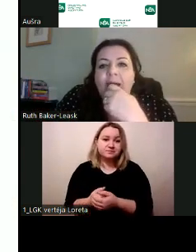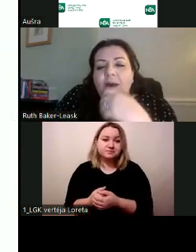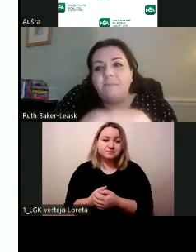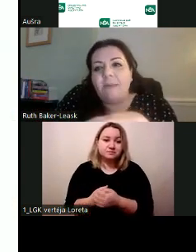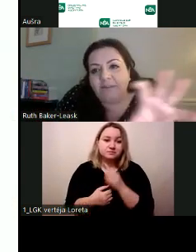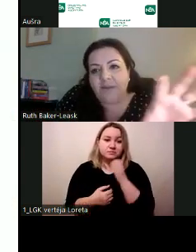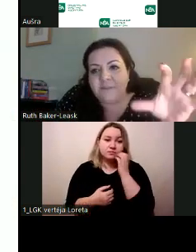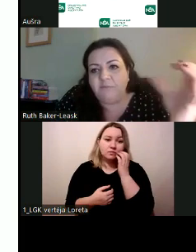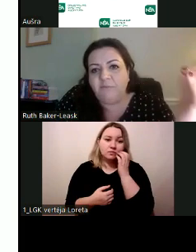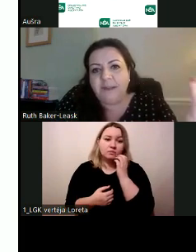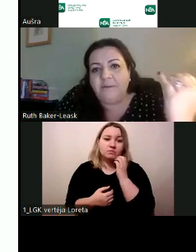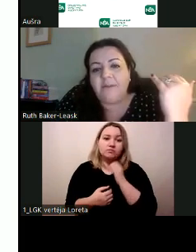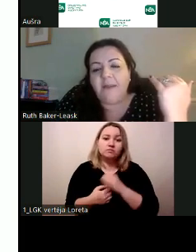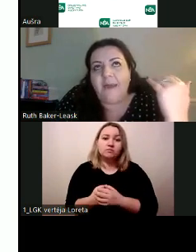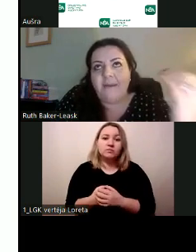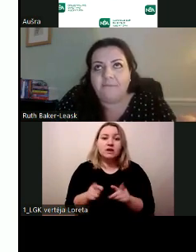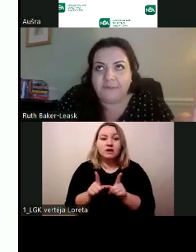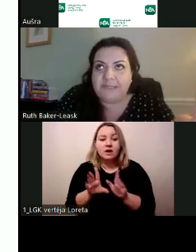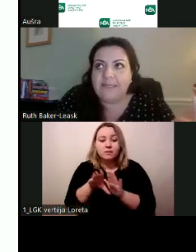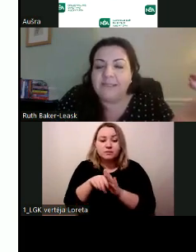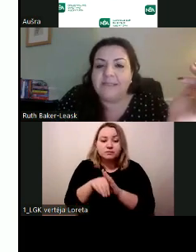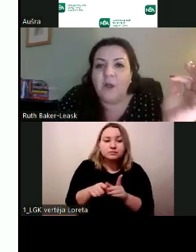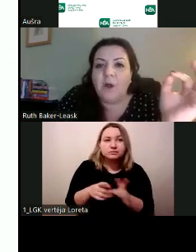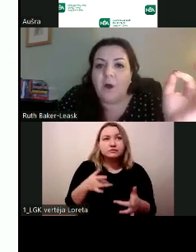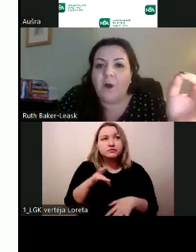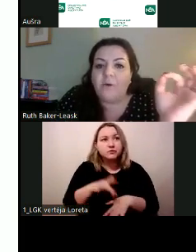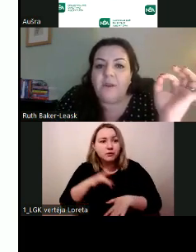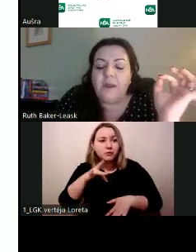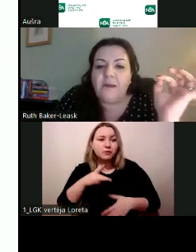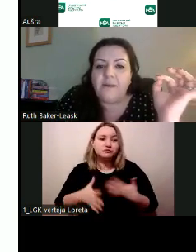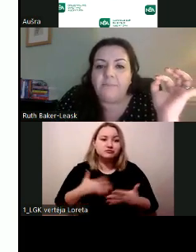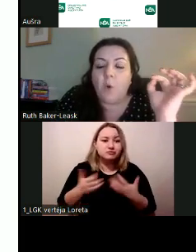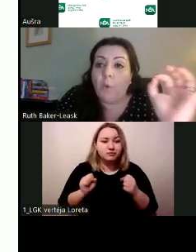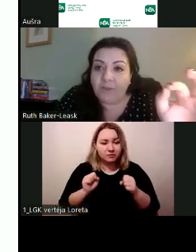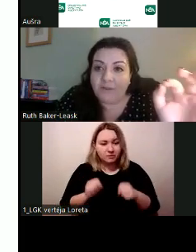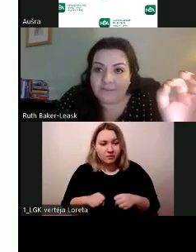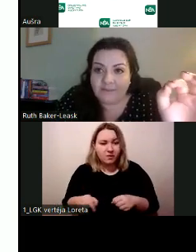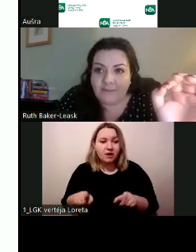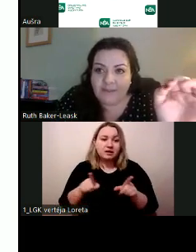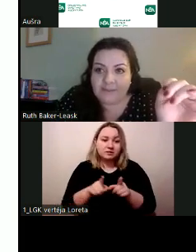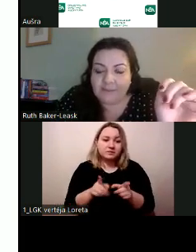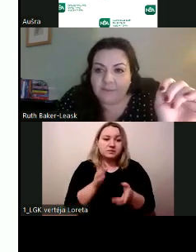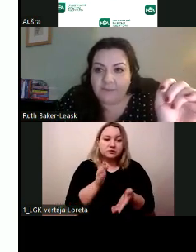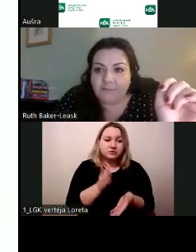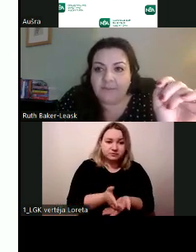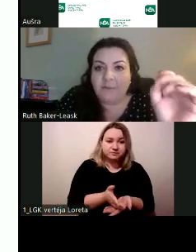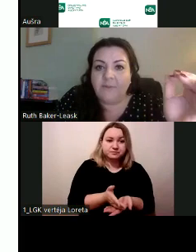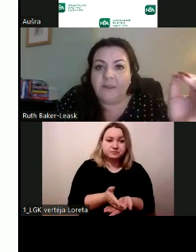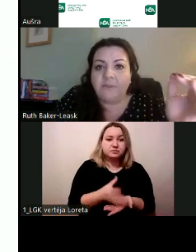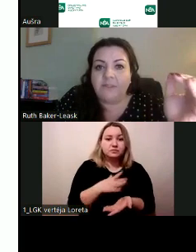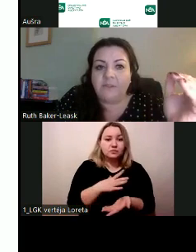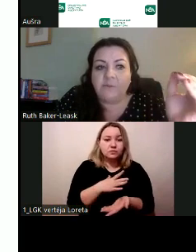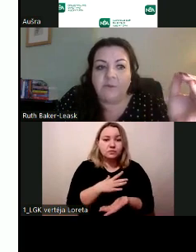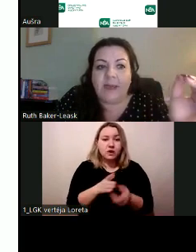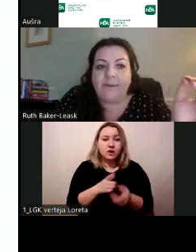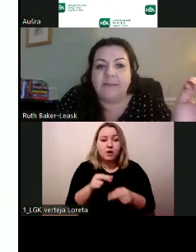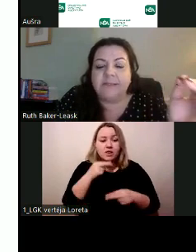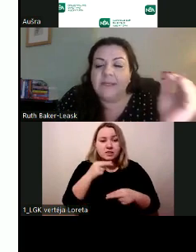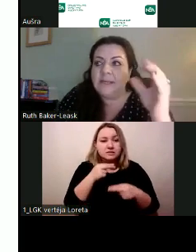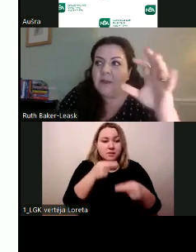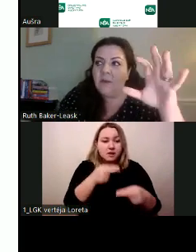padėti įsijausti ir kalbėti apie knygas. Ir taip pat buvo skirtas dėmesys